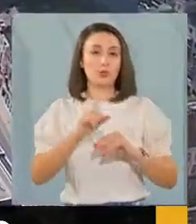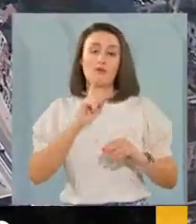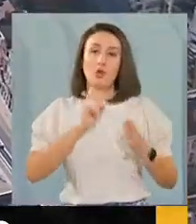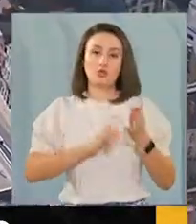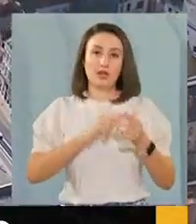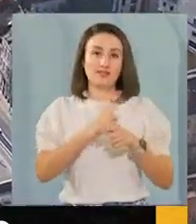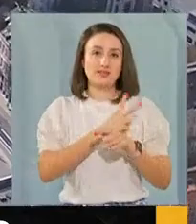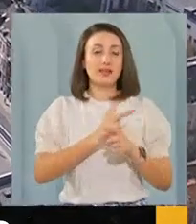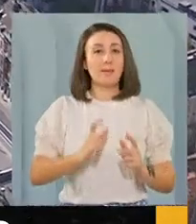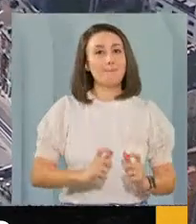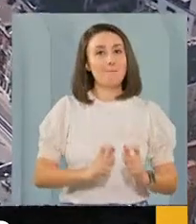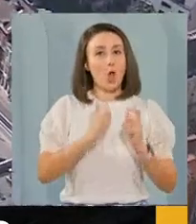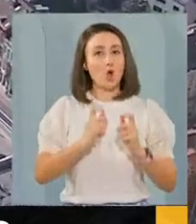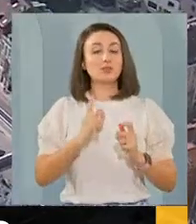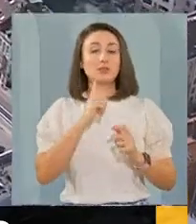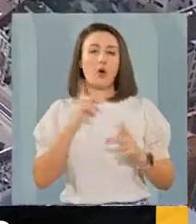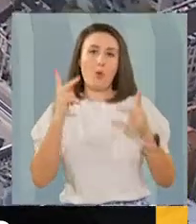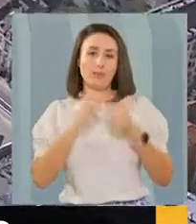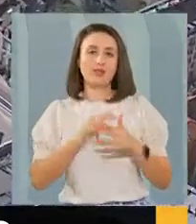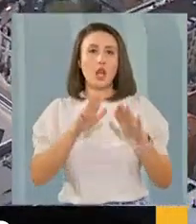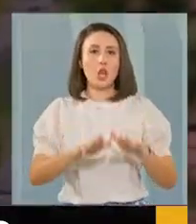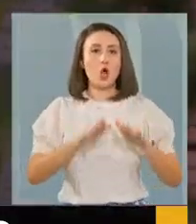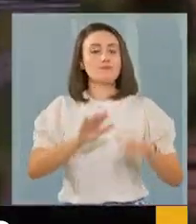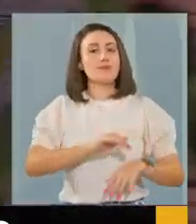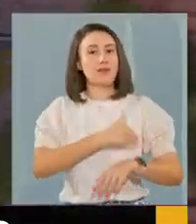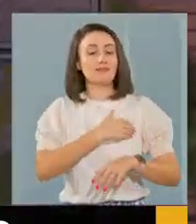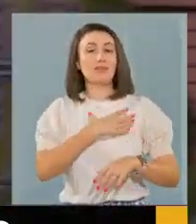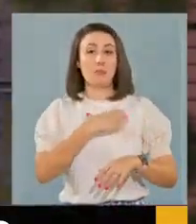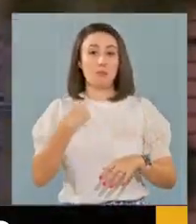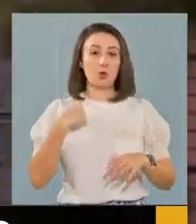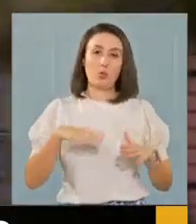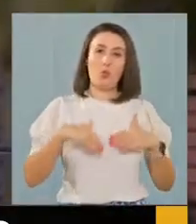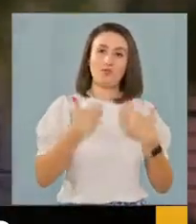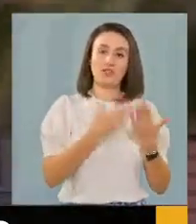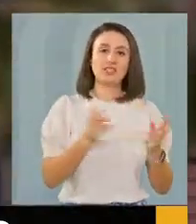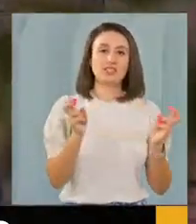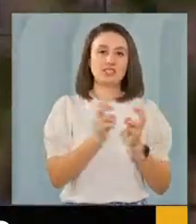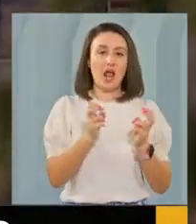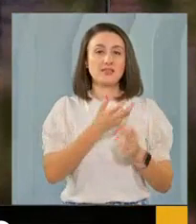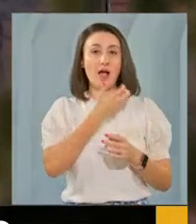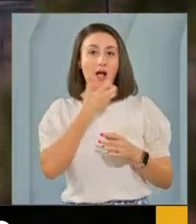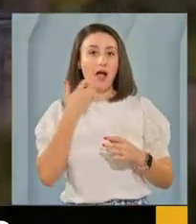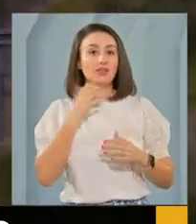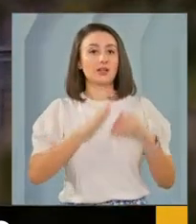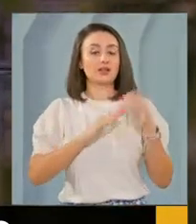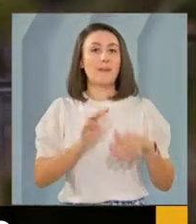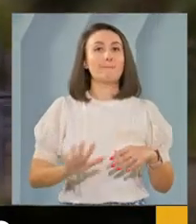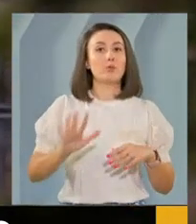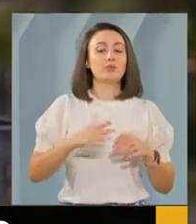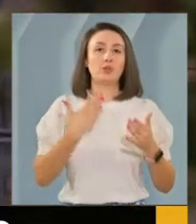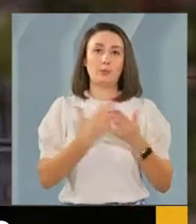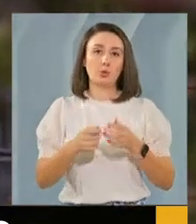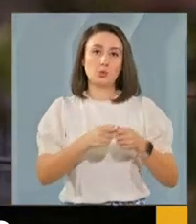cere statelor din blocul comunitar să limiteze la 19 grade temperatura furnizată de instalațiile de încălzire din clădirile publice, iar